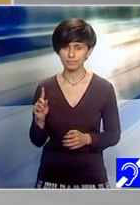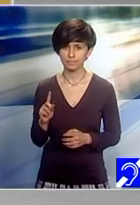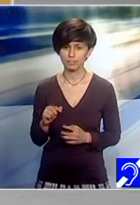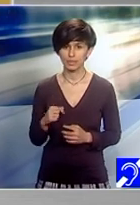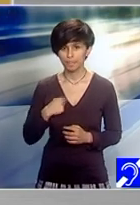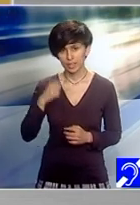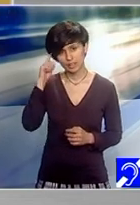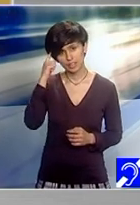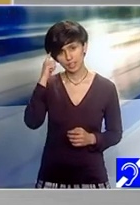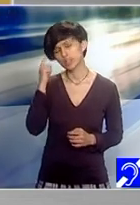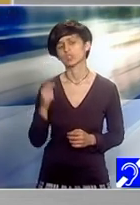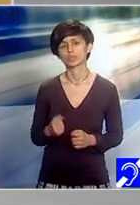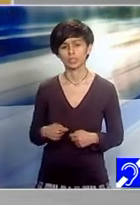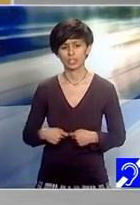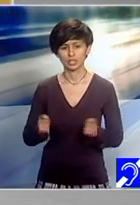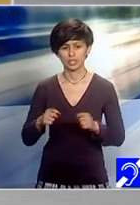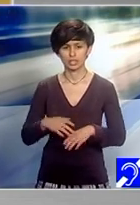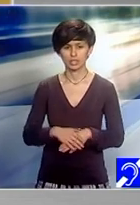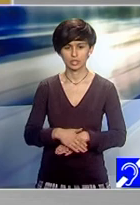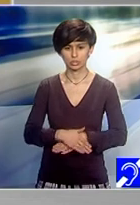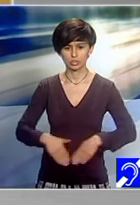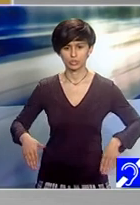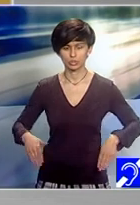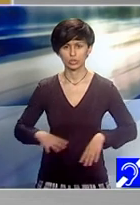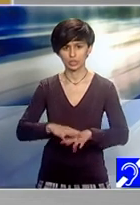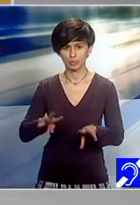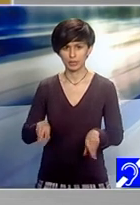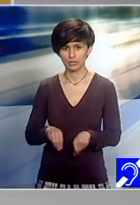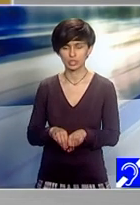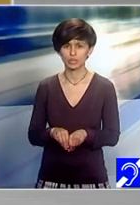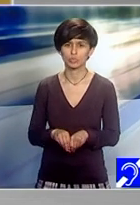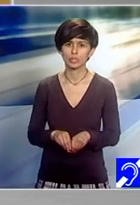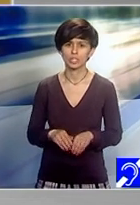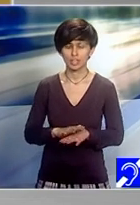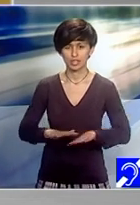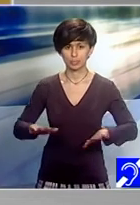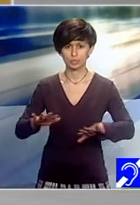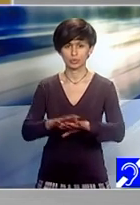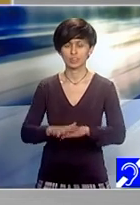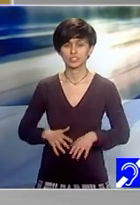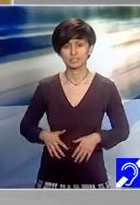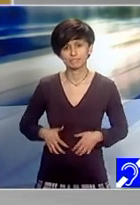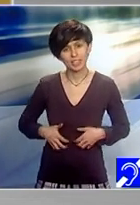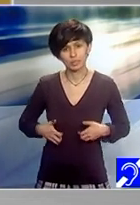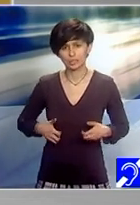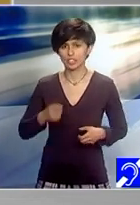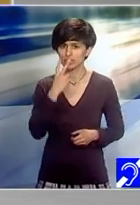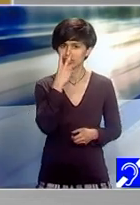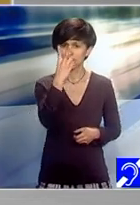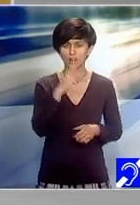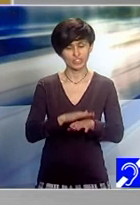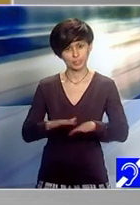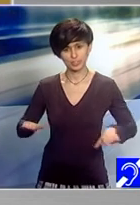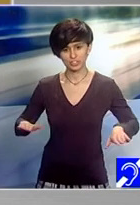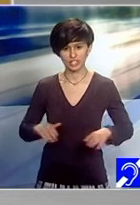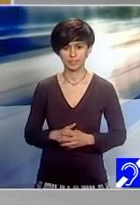că toți membrii juriului împreună cu publicul au fost foarte emoționați de ceea ce au văzut pe scenă și cred că aveți câteva repere.